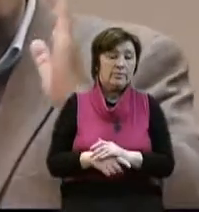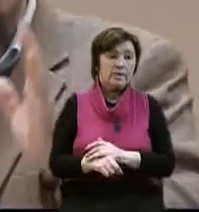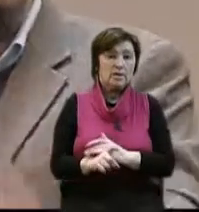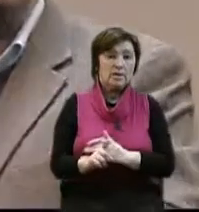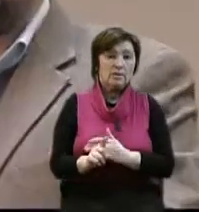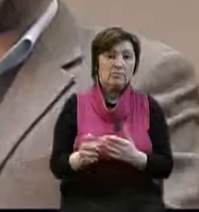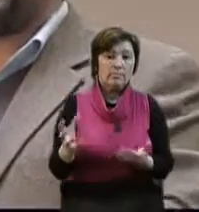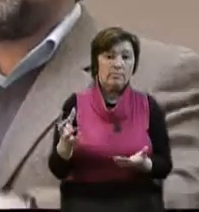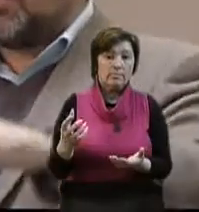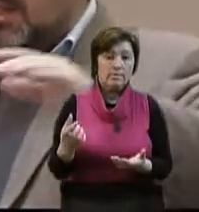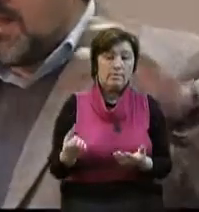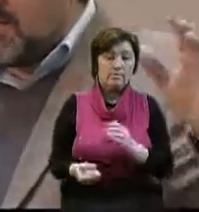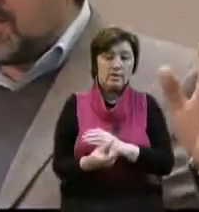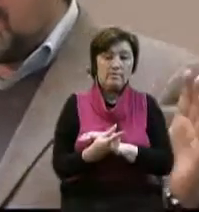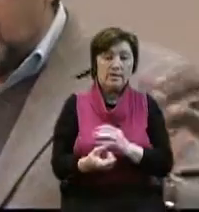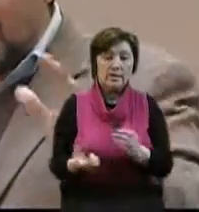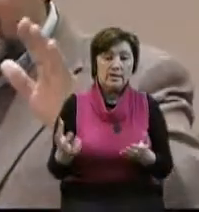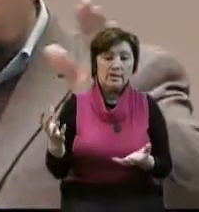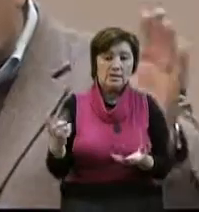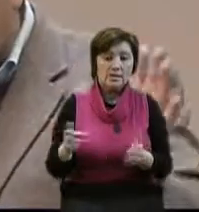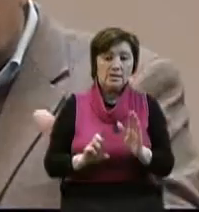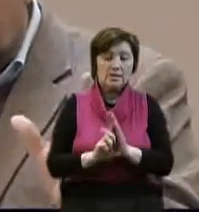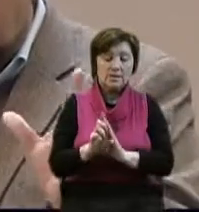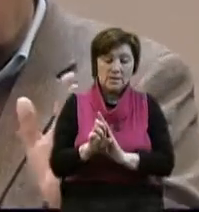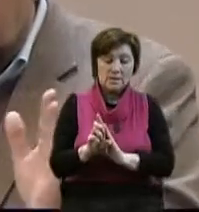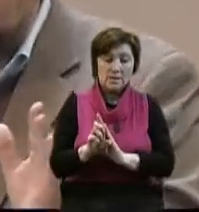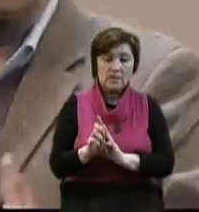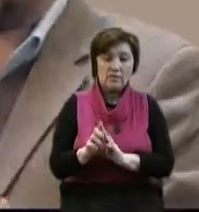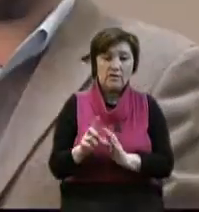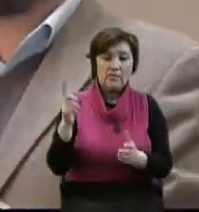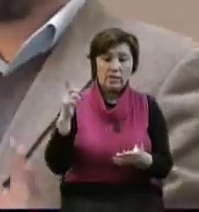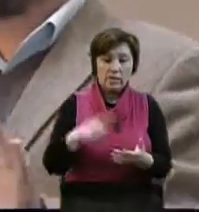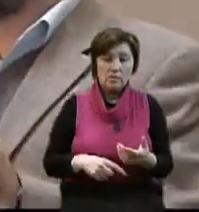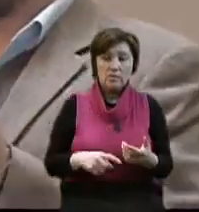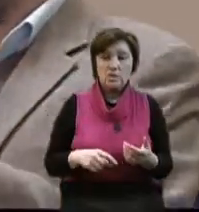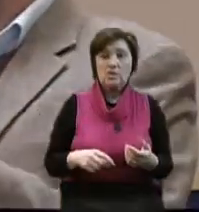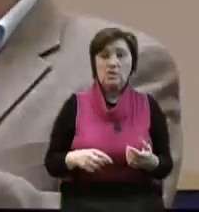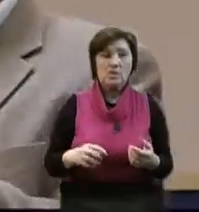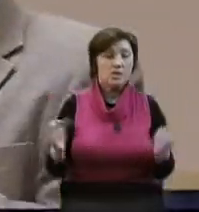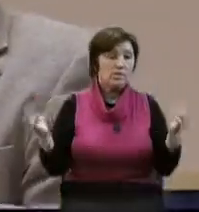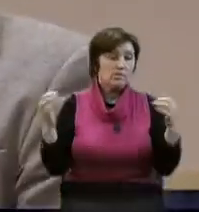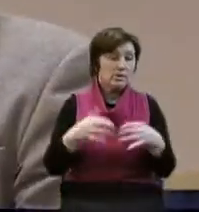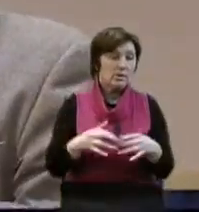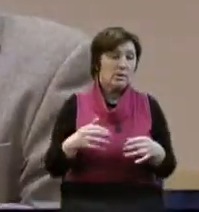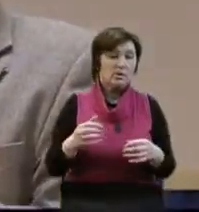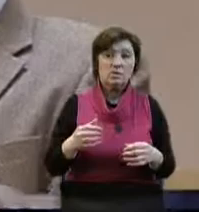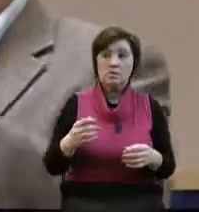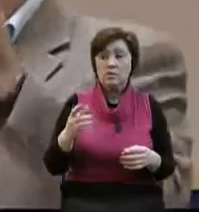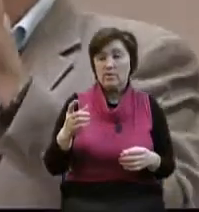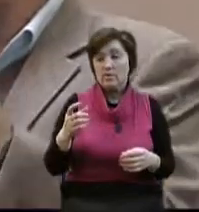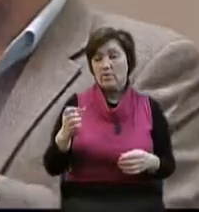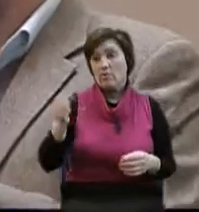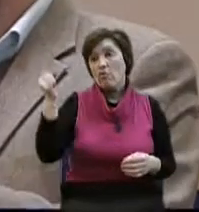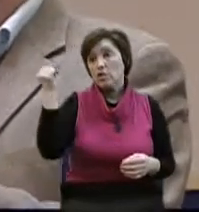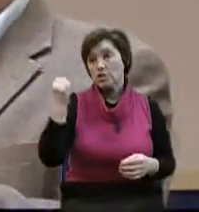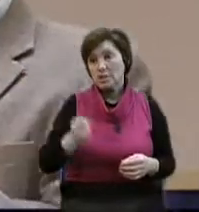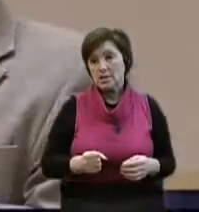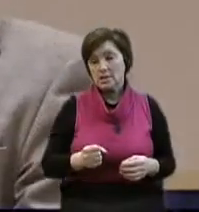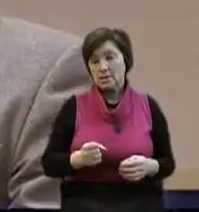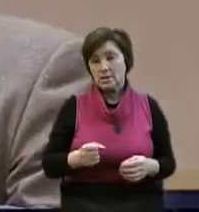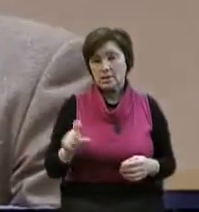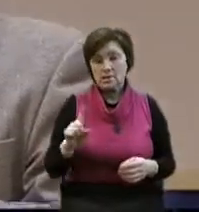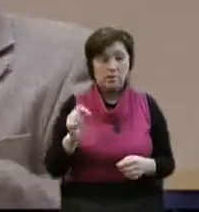с первого века верующие начали собираться в первый день недели, который назвали воскресенье, для того, чтобы поклоняться